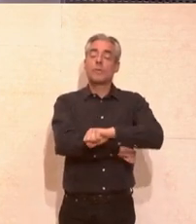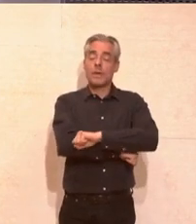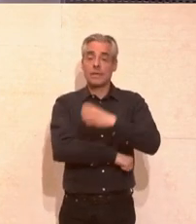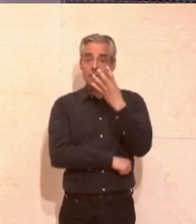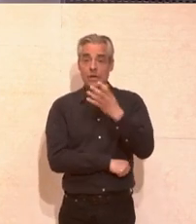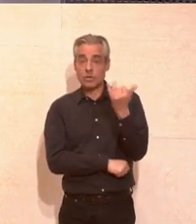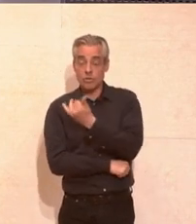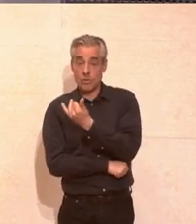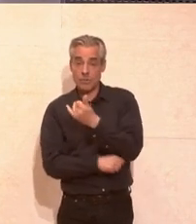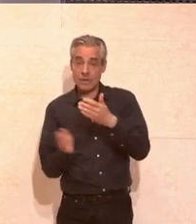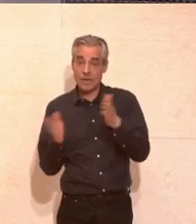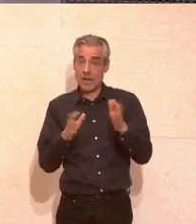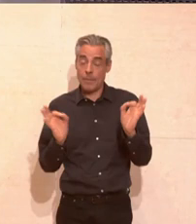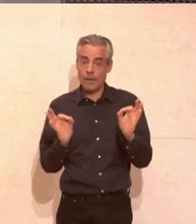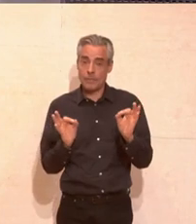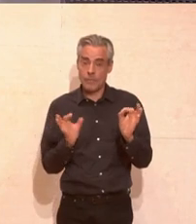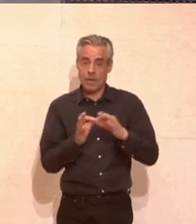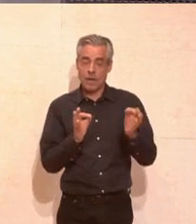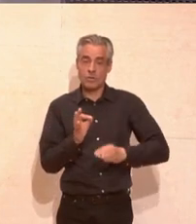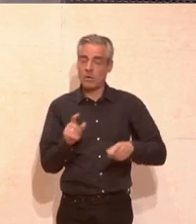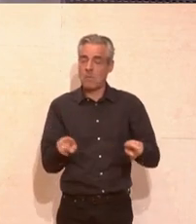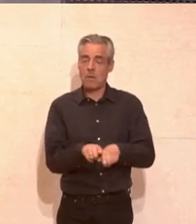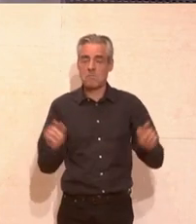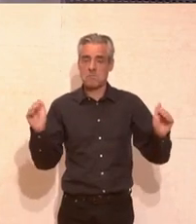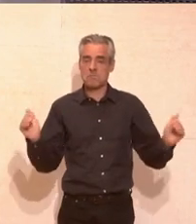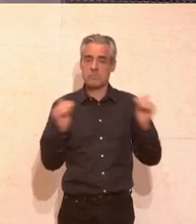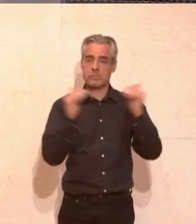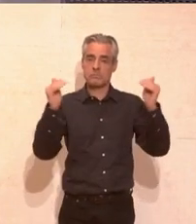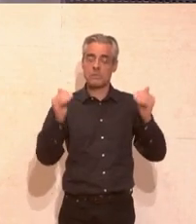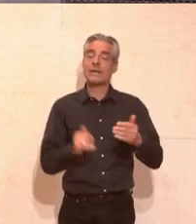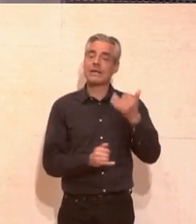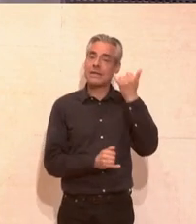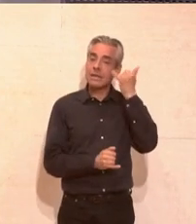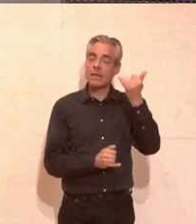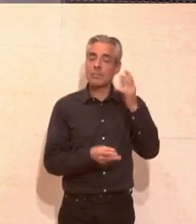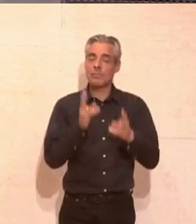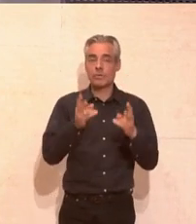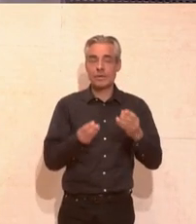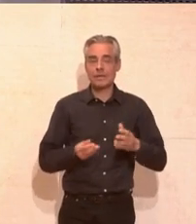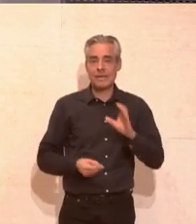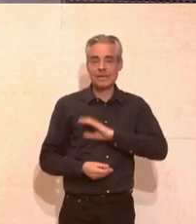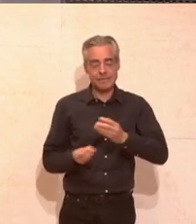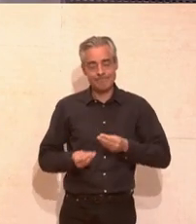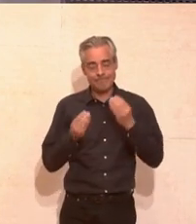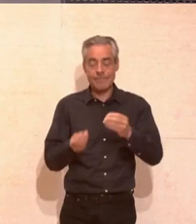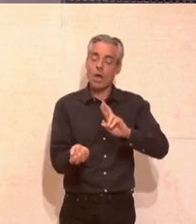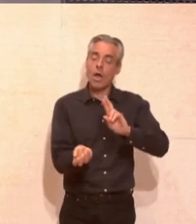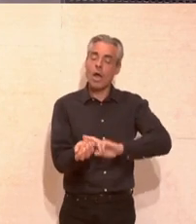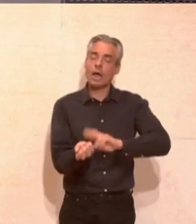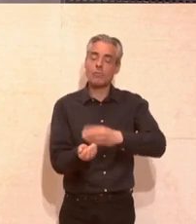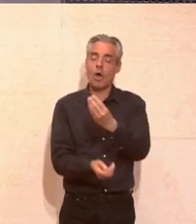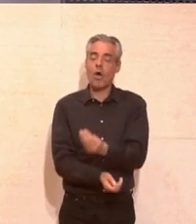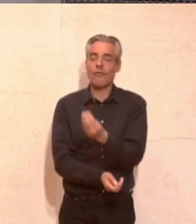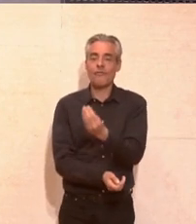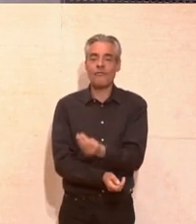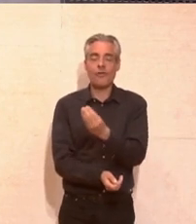pas de décalage, à mon sens, le résultat sera strictement le même. Donc l'idée, c'est véritablement de faire en sorte que le rythme de l'enfant